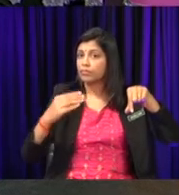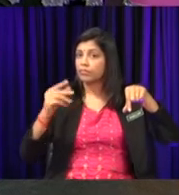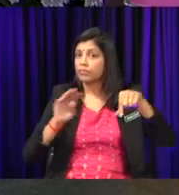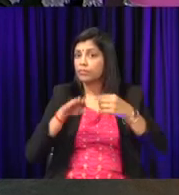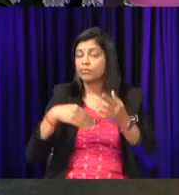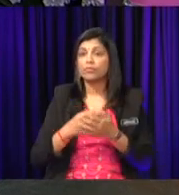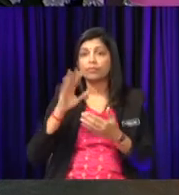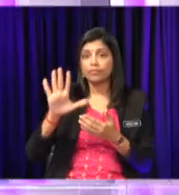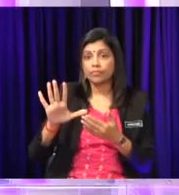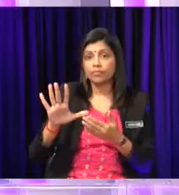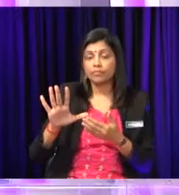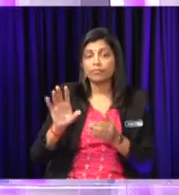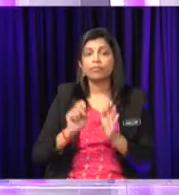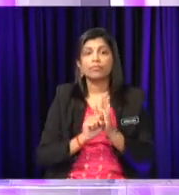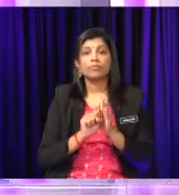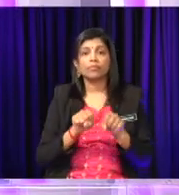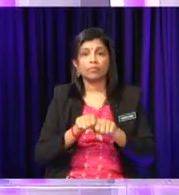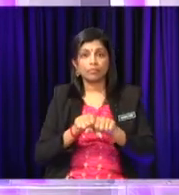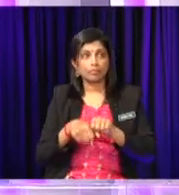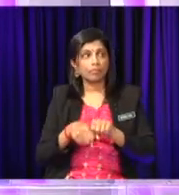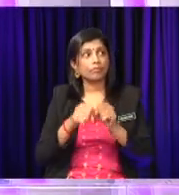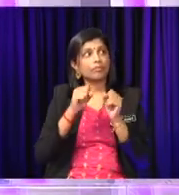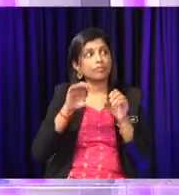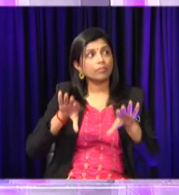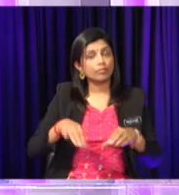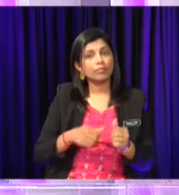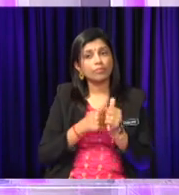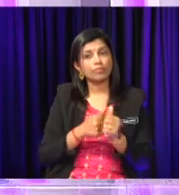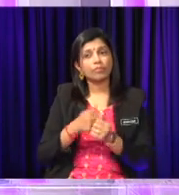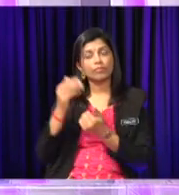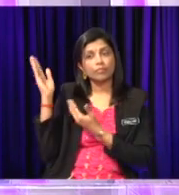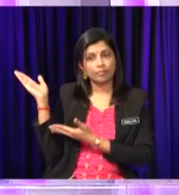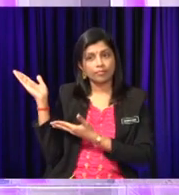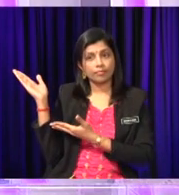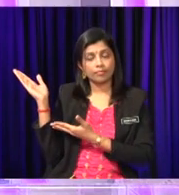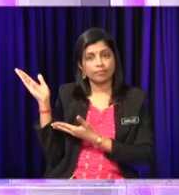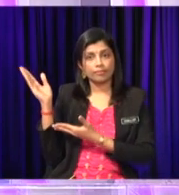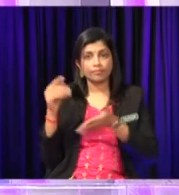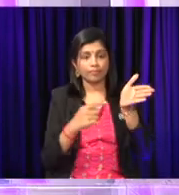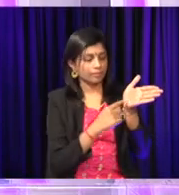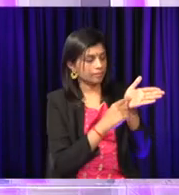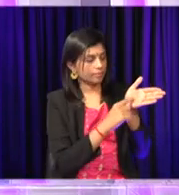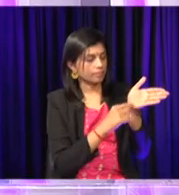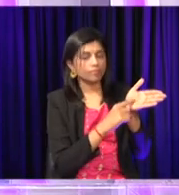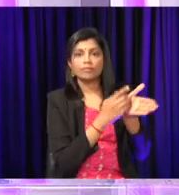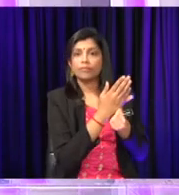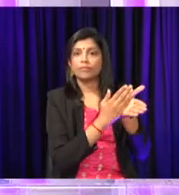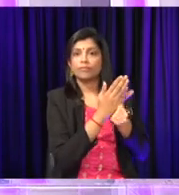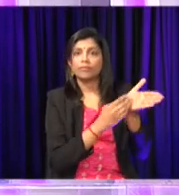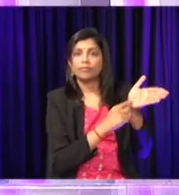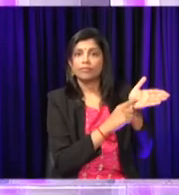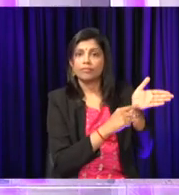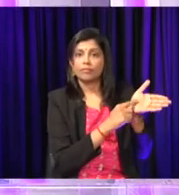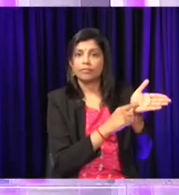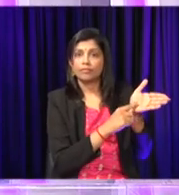jadi Fizi itu tadi juga Enta Q dekat Tengah Oke